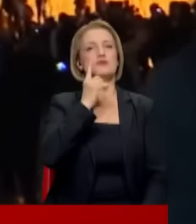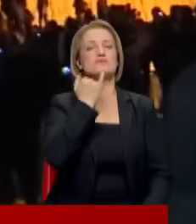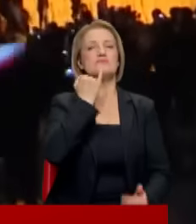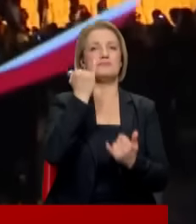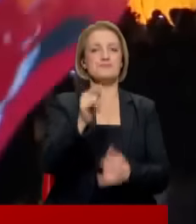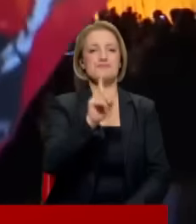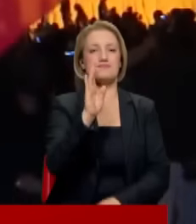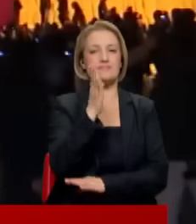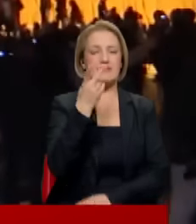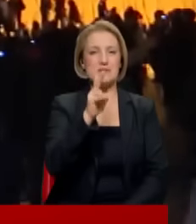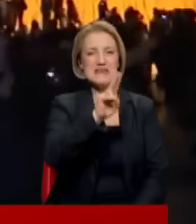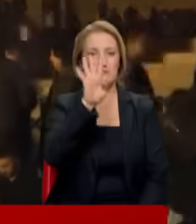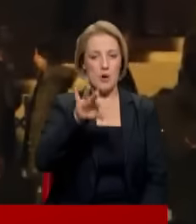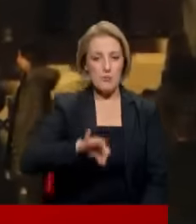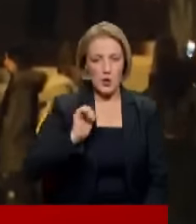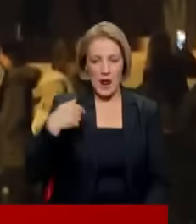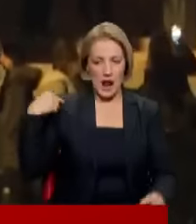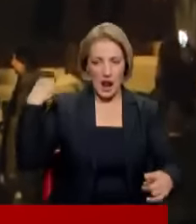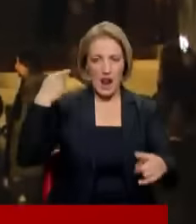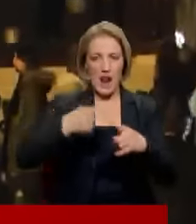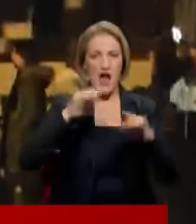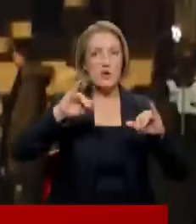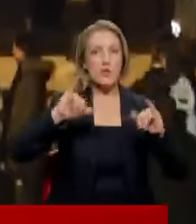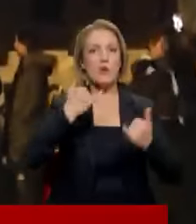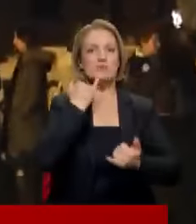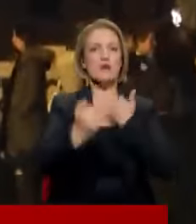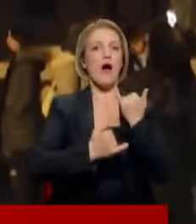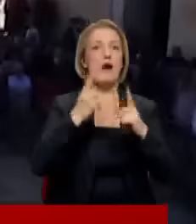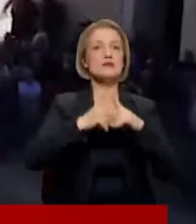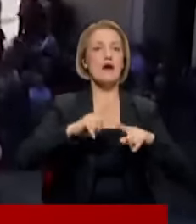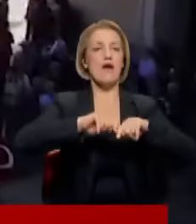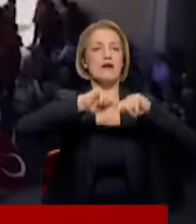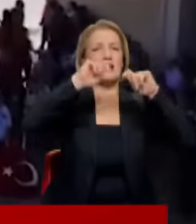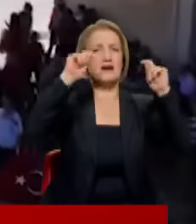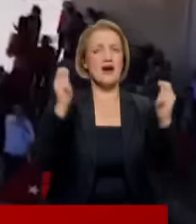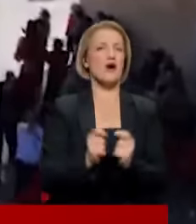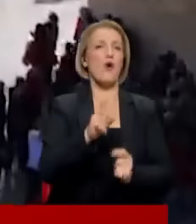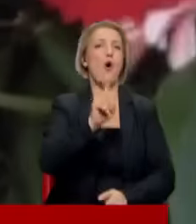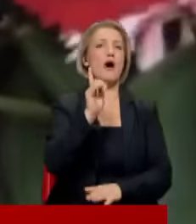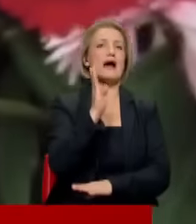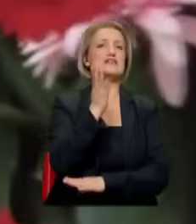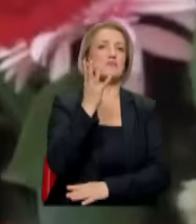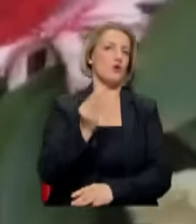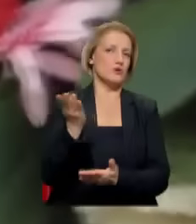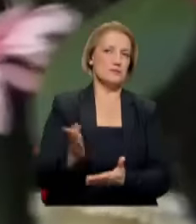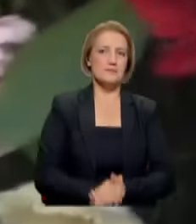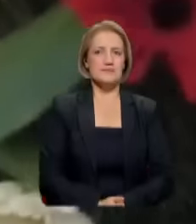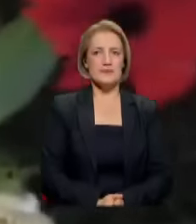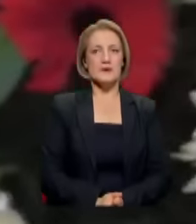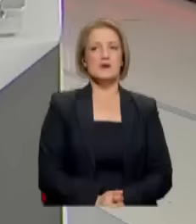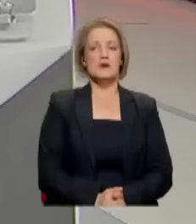Kasım 2024 bugüne kadar Anıt kabir en yoğun Ziyaretin gerçekleştiği 10 Kasım olarak tarihe